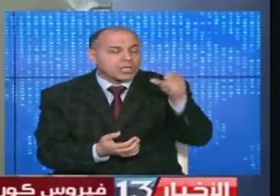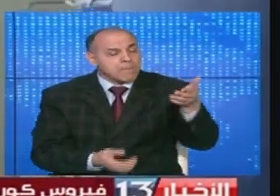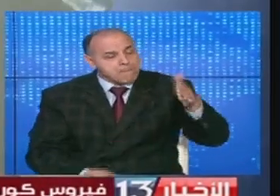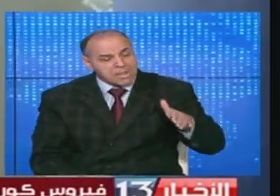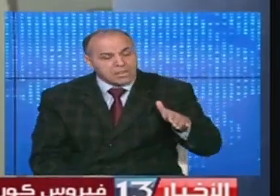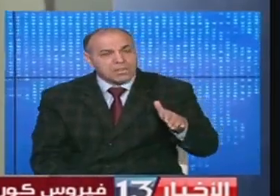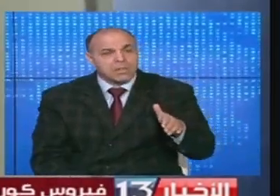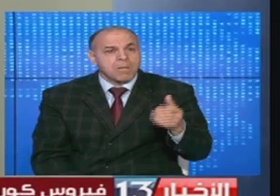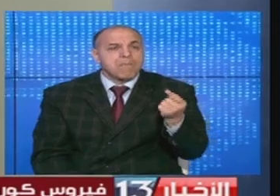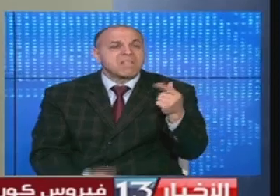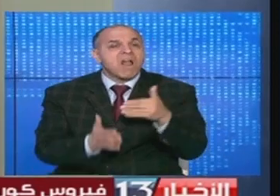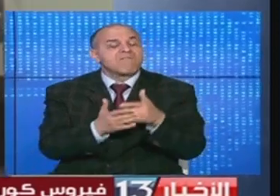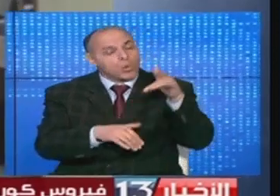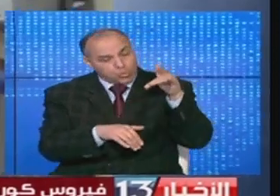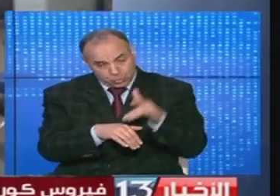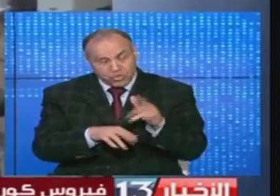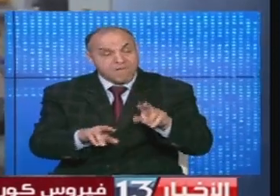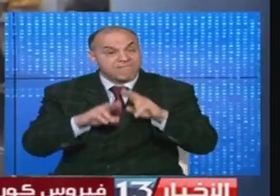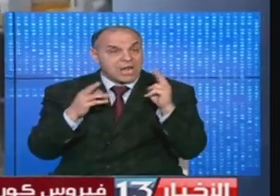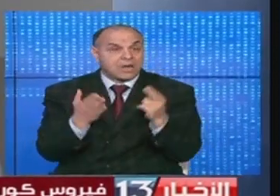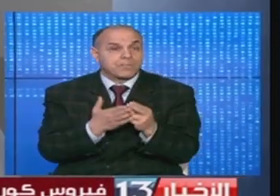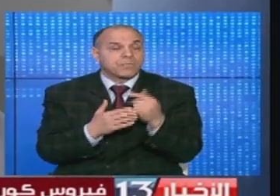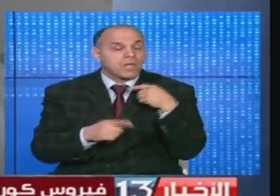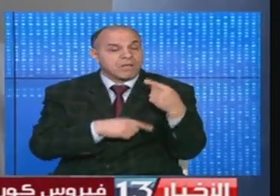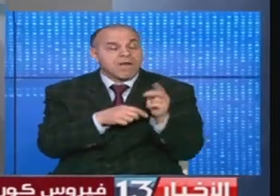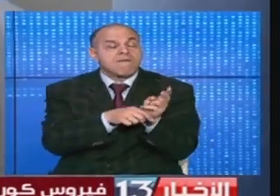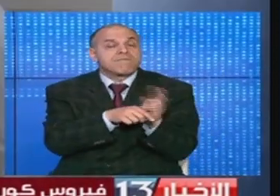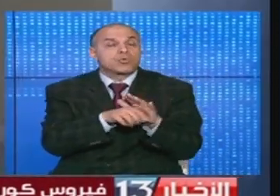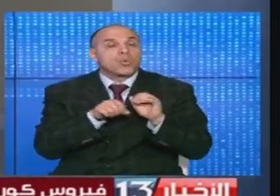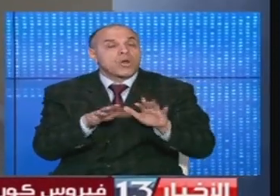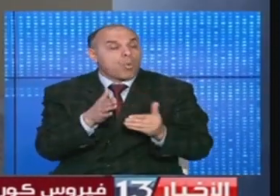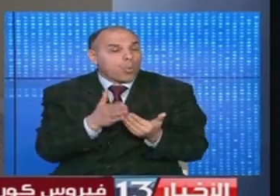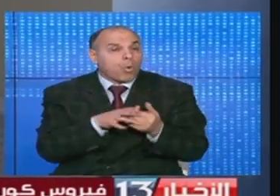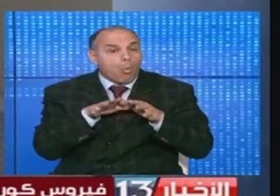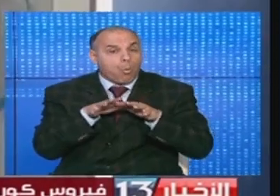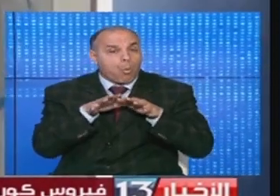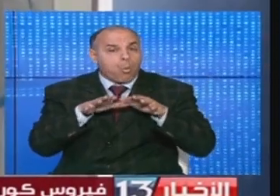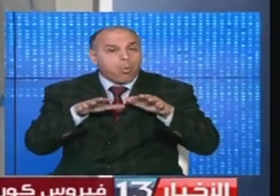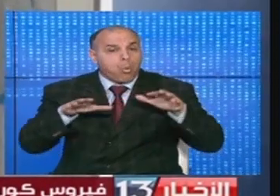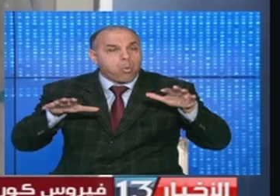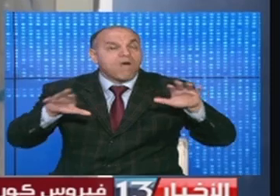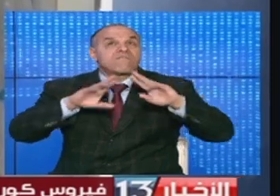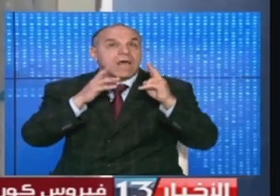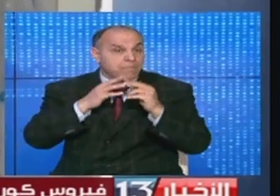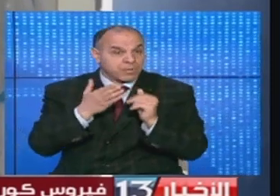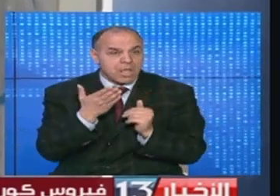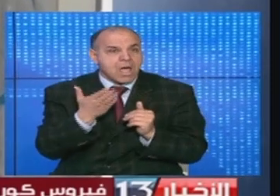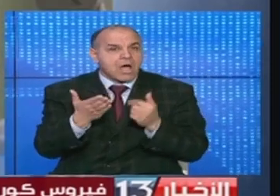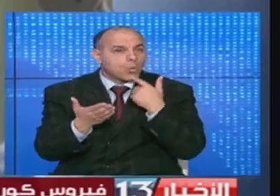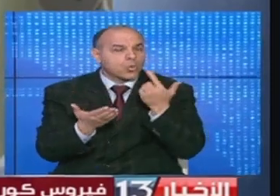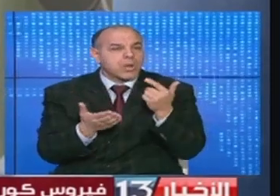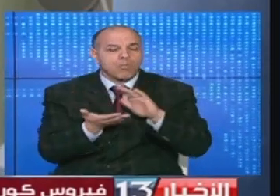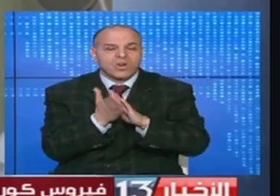ومائه الف حاله اصابه عبر العالم يواصلون المستجدات انتشاره في مختلف القارات وقدرت